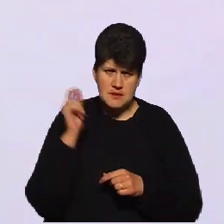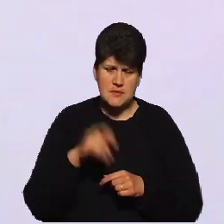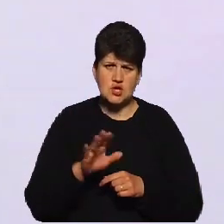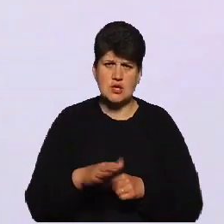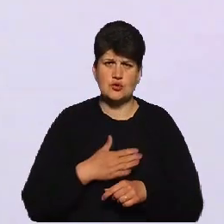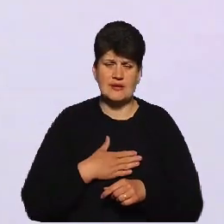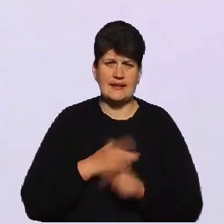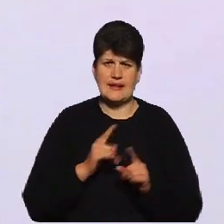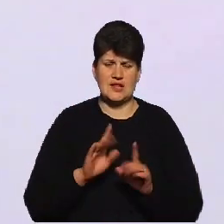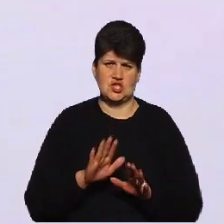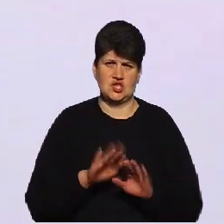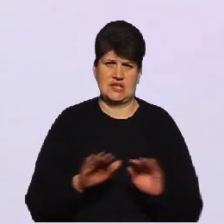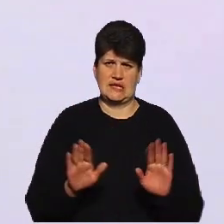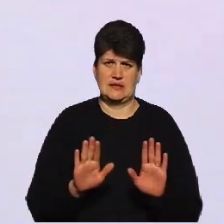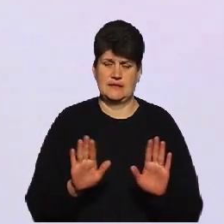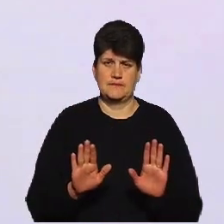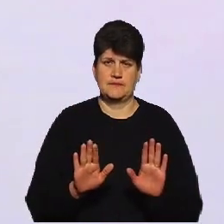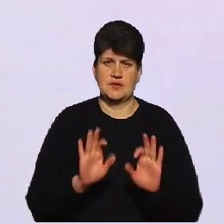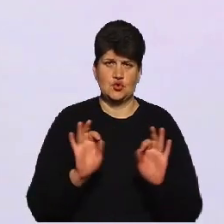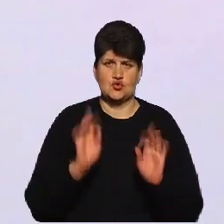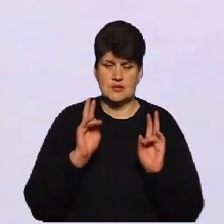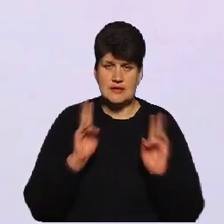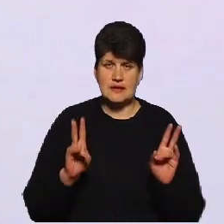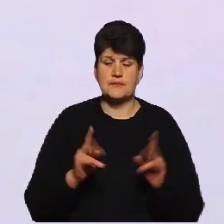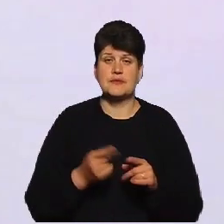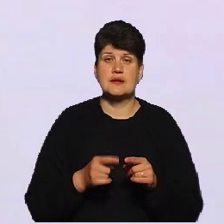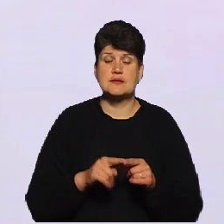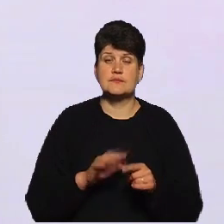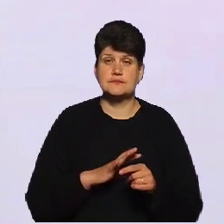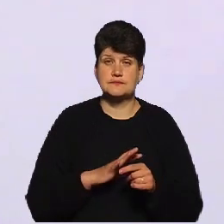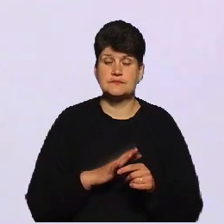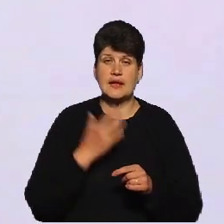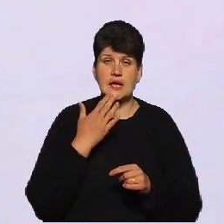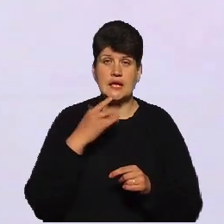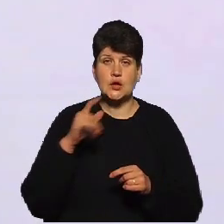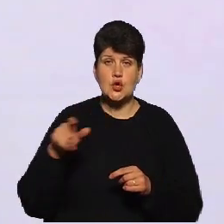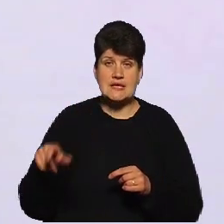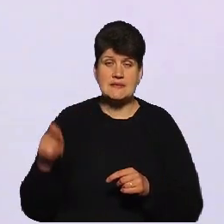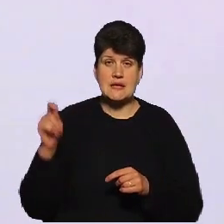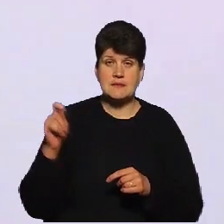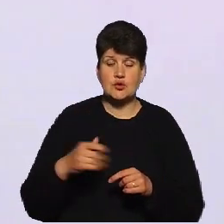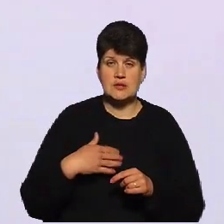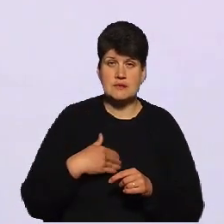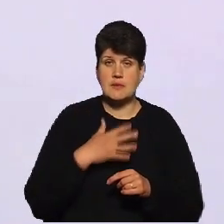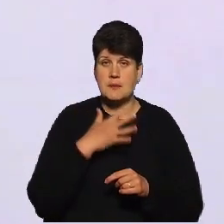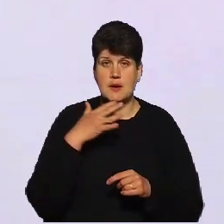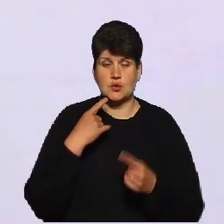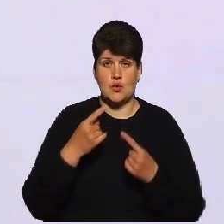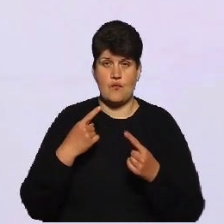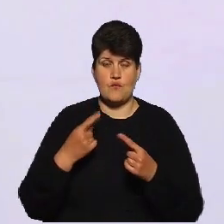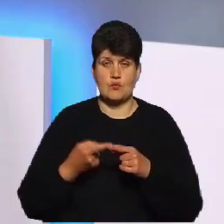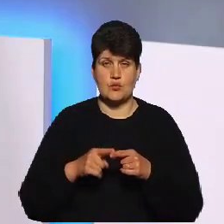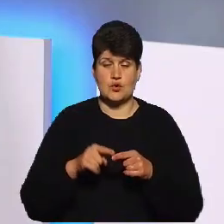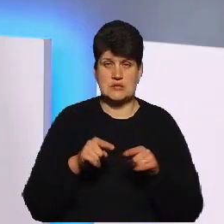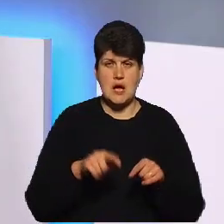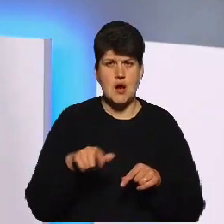які не знають нічого, як це відбувалося, так? Тобто іноземці, які приїжджають до нас, ми багато про це говоримо. А взагалі от люди знають щось,